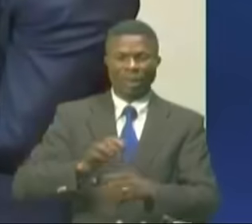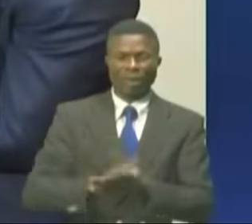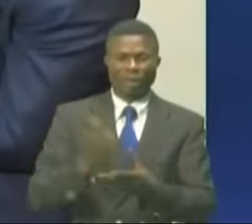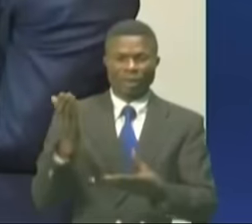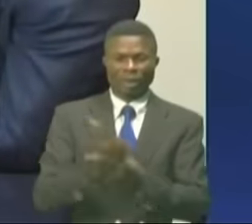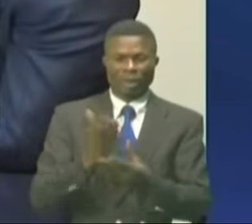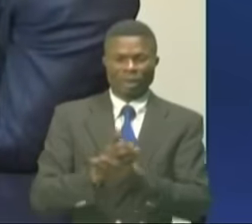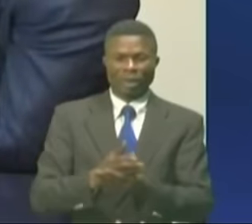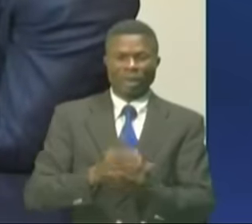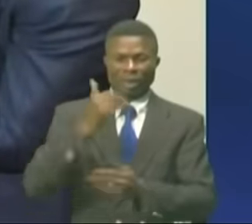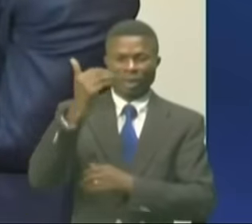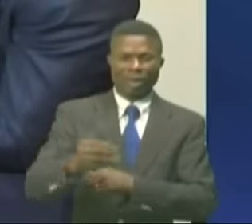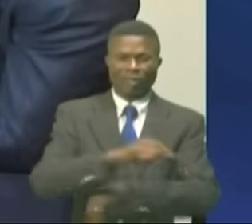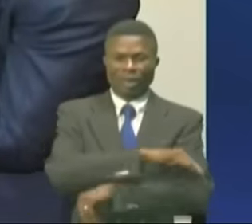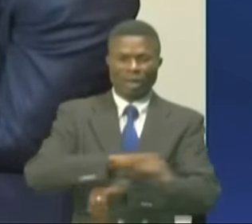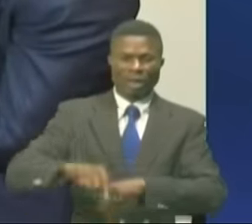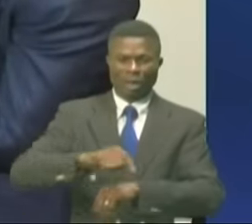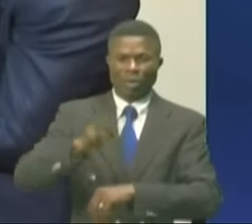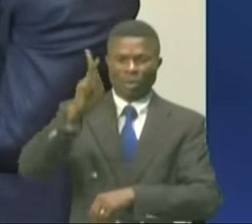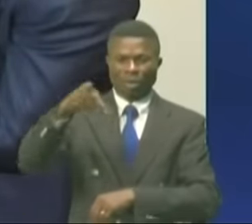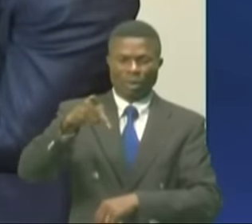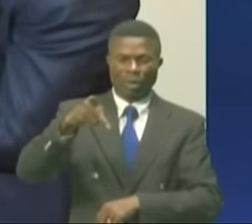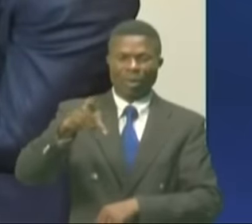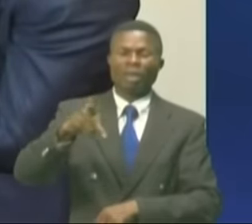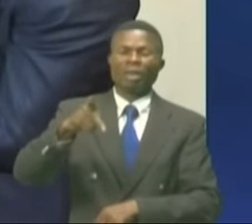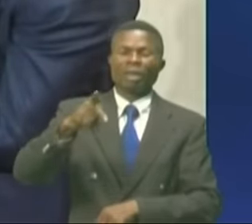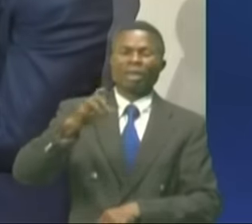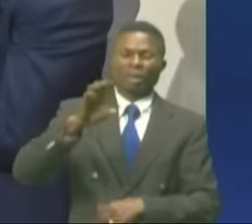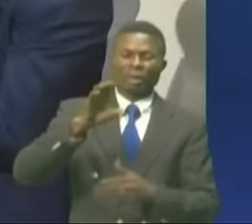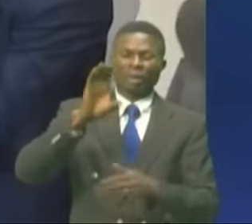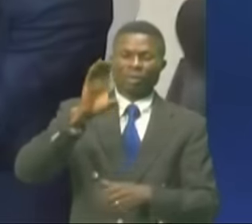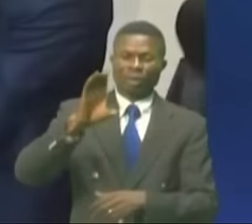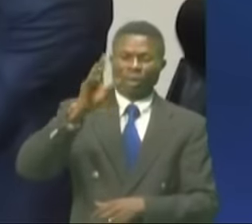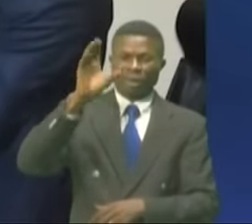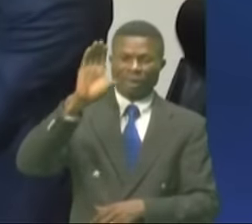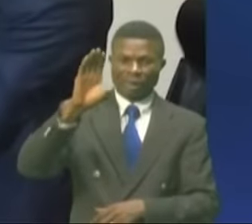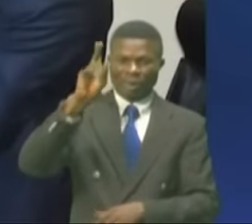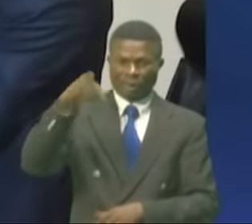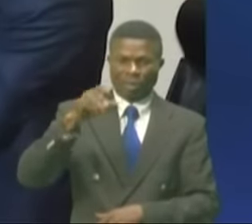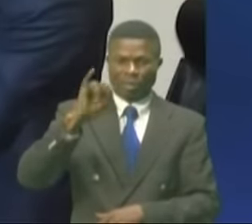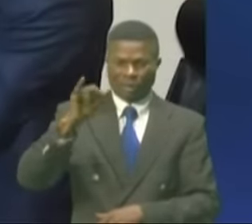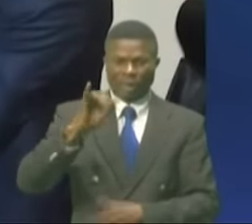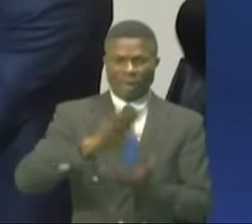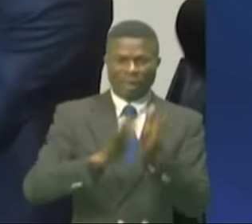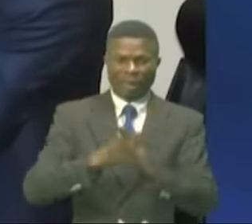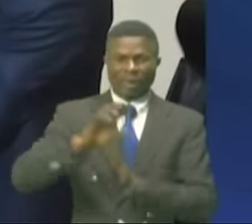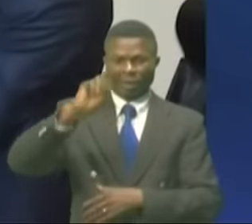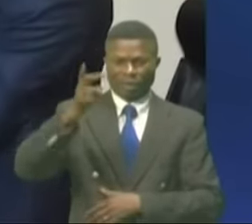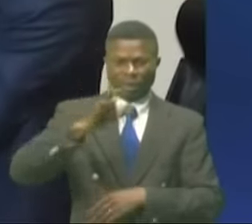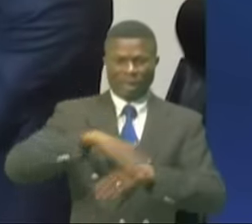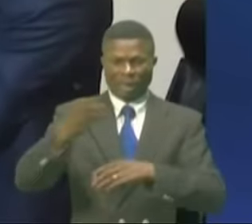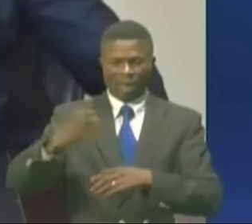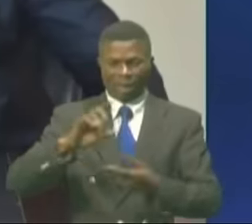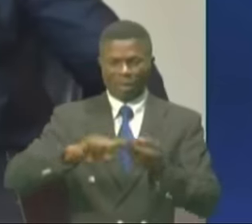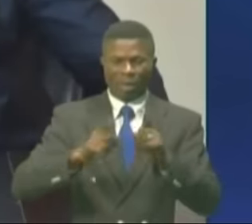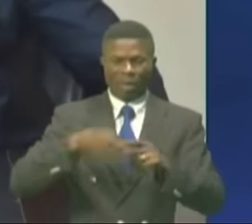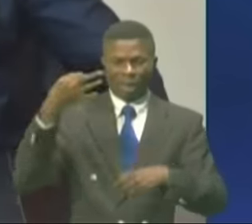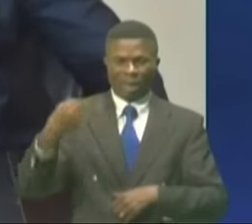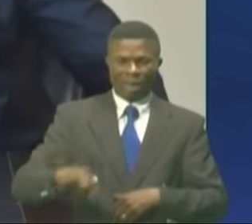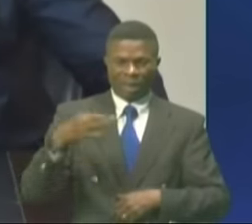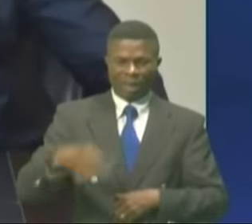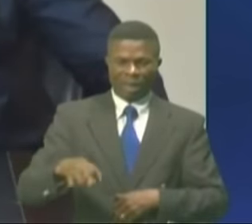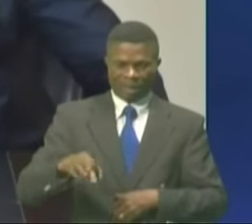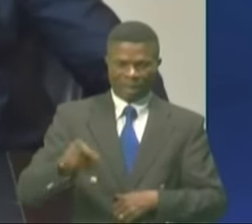devant la Cour pénale internationale à La Haye, aux Pays-Bas, pour se classer finalement deuxième après leurs homologues français de Paris